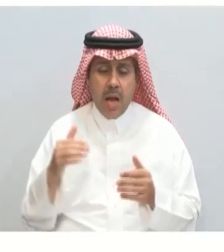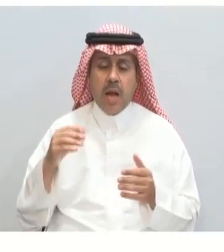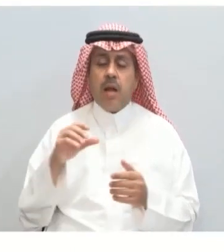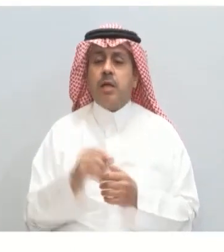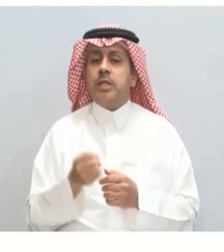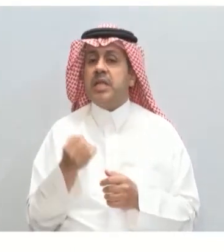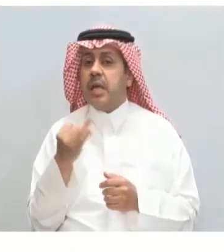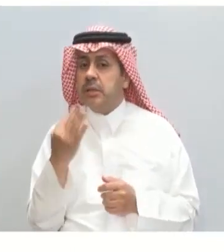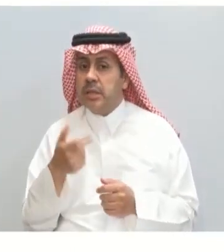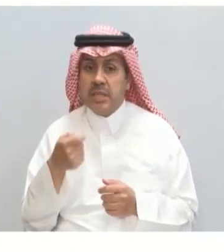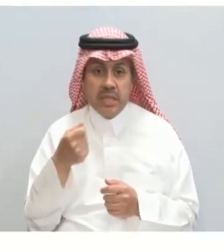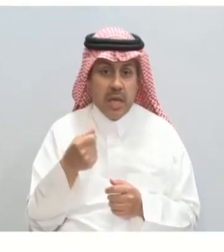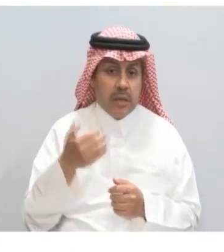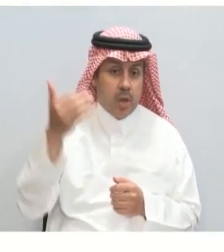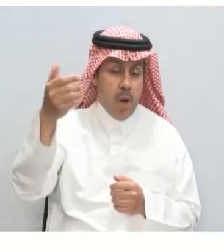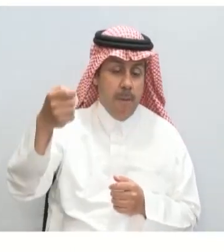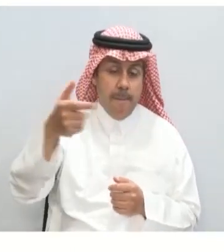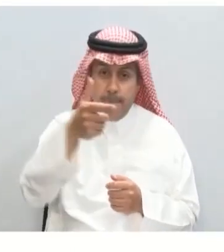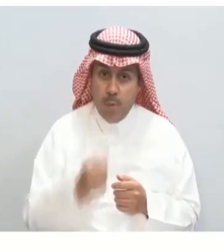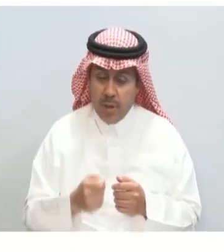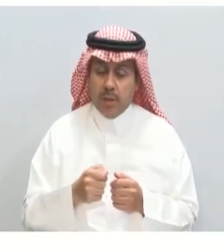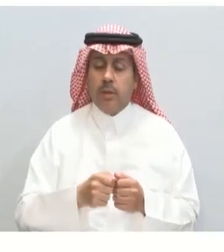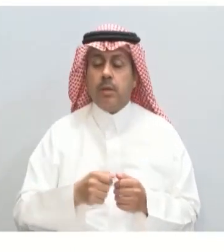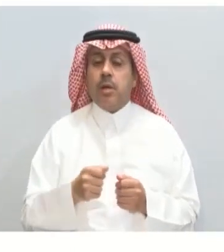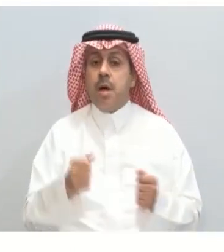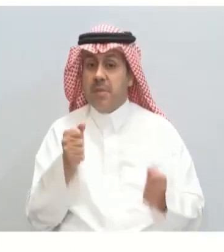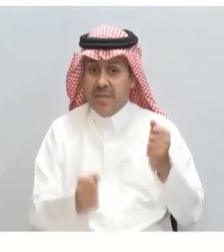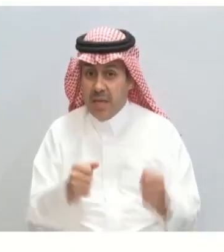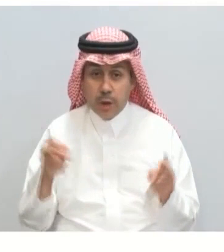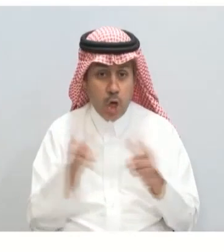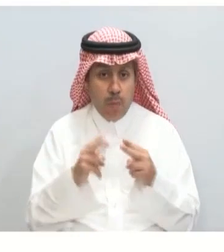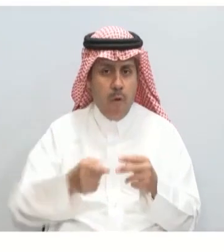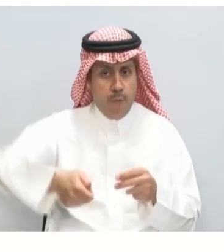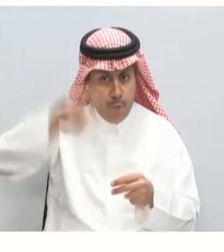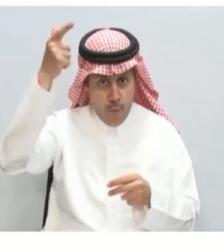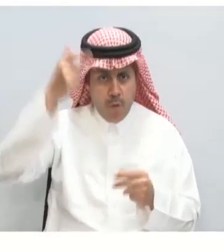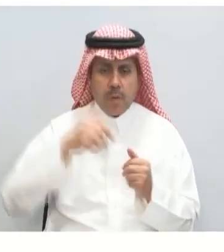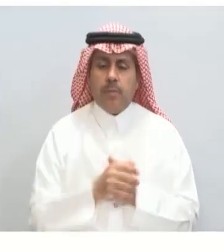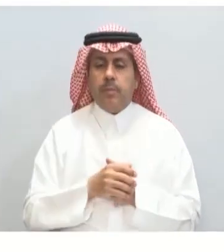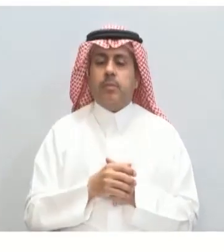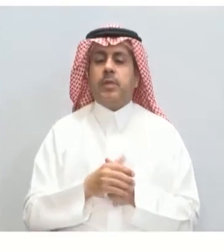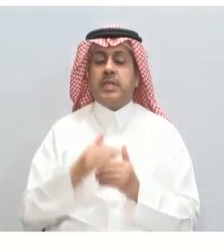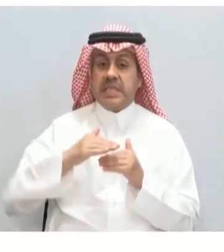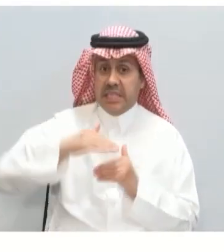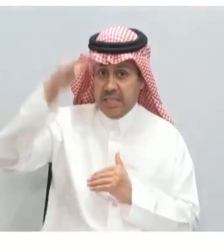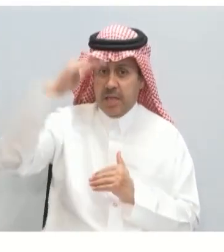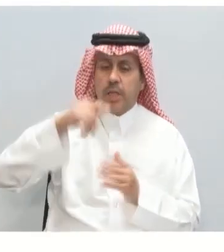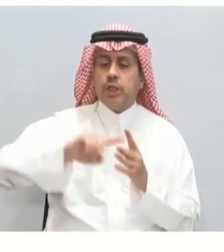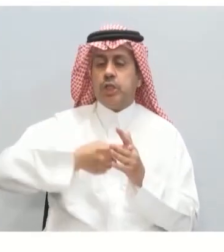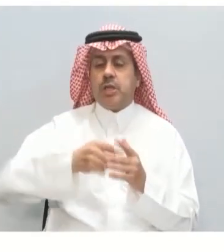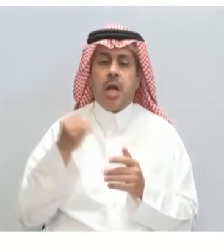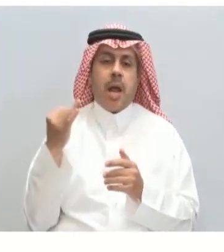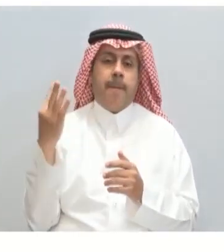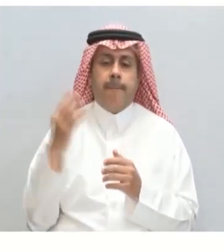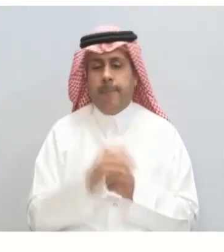المباعه اما نلاحظ سه الكهربائيه ارتفعت الايرادات بحكم اننا زدنا في عمليه التصنيع